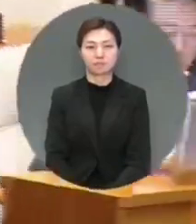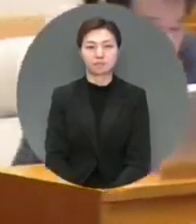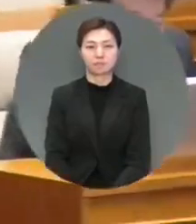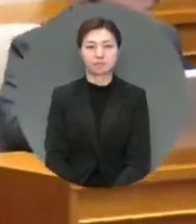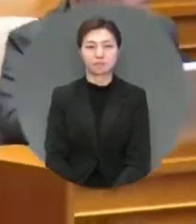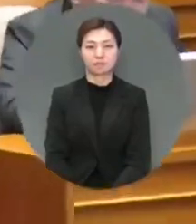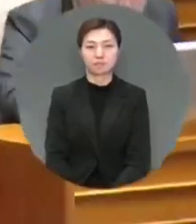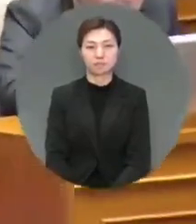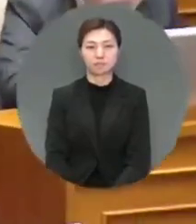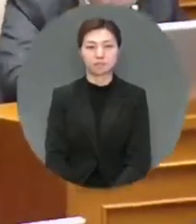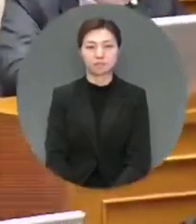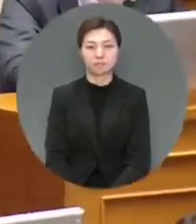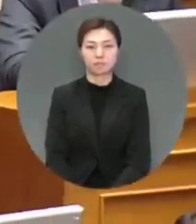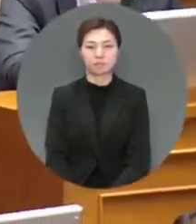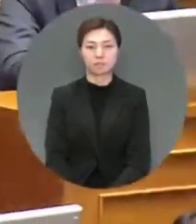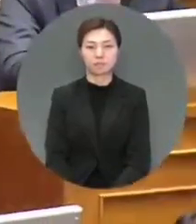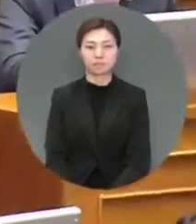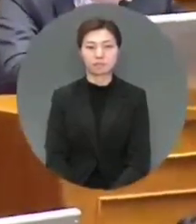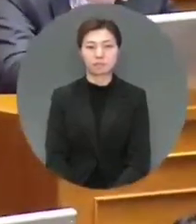아, 왜 또 이리 오셔?